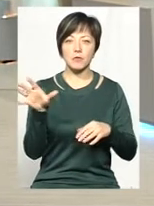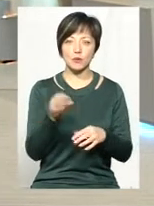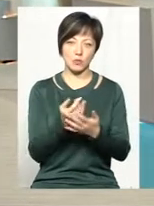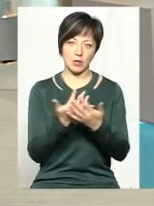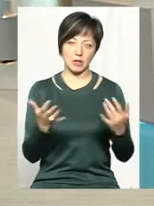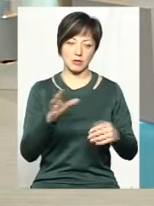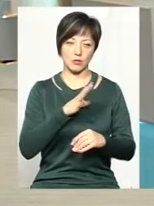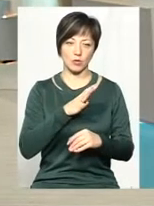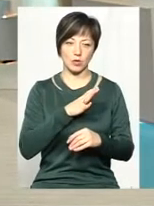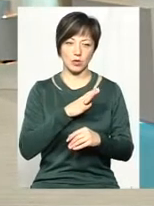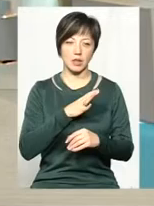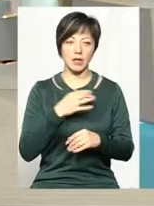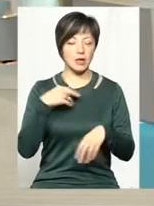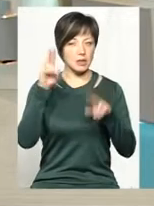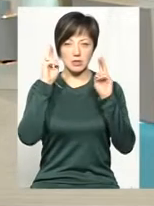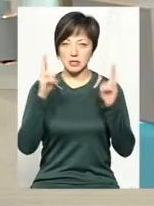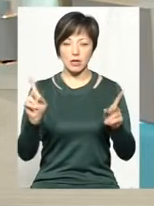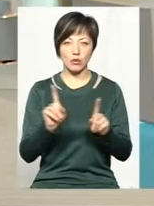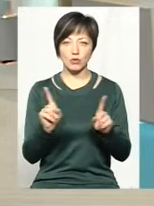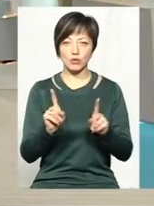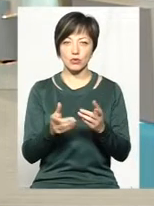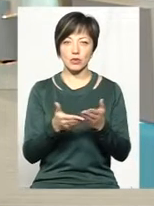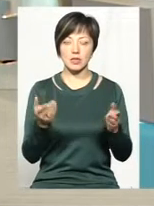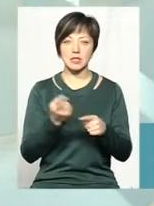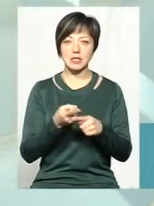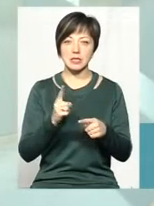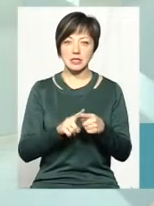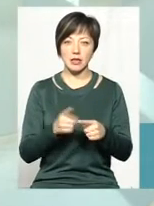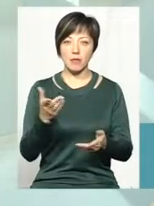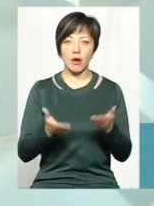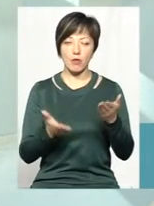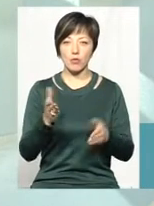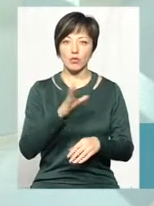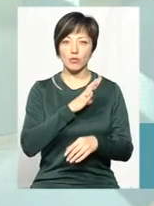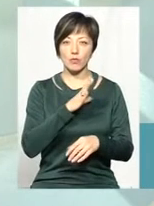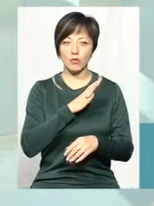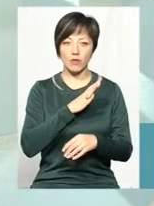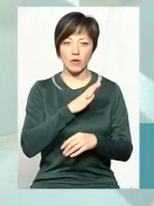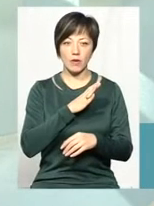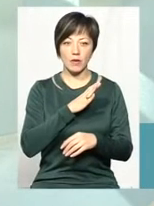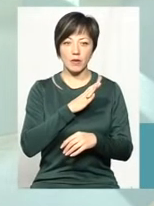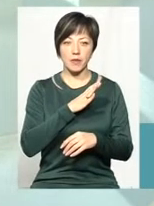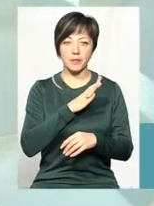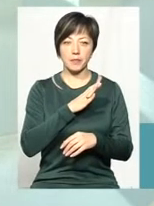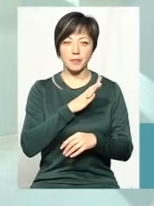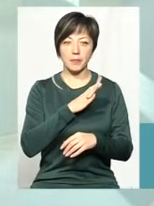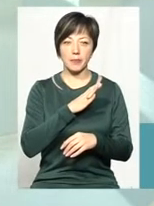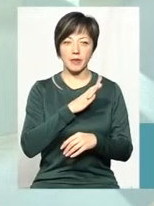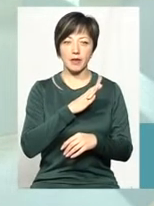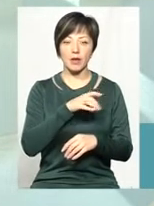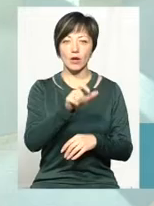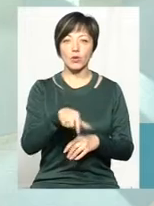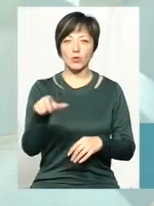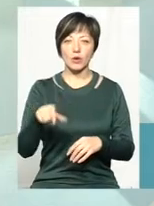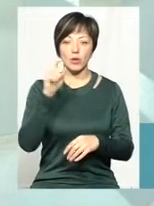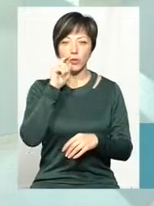різні були. Я не знаю, що їх. Це, мабуть, був зріз людей України, які